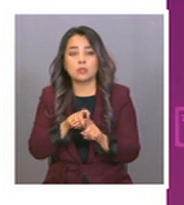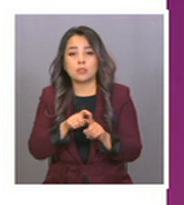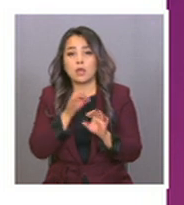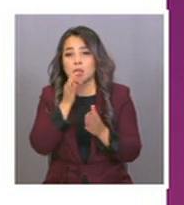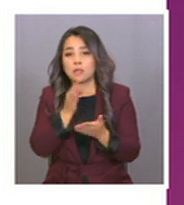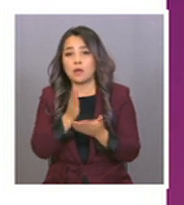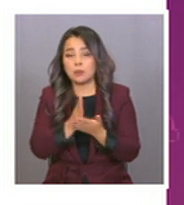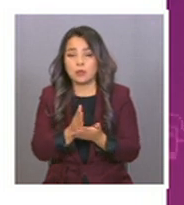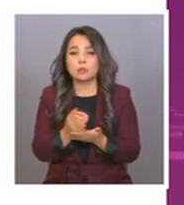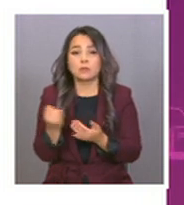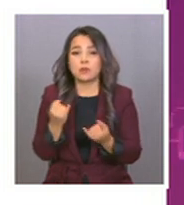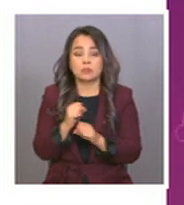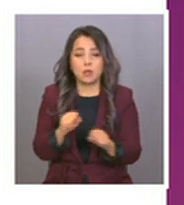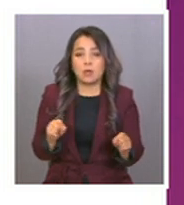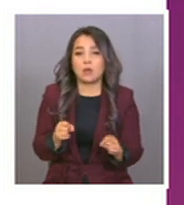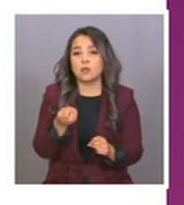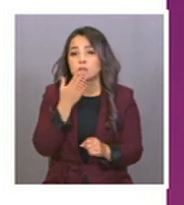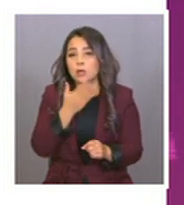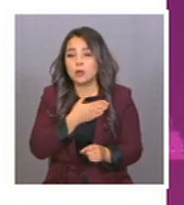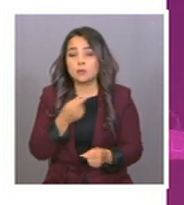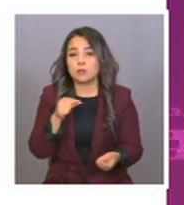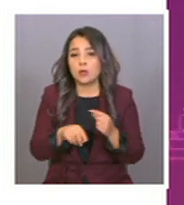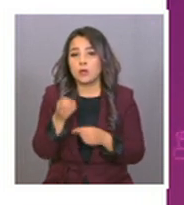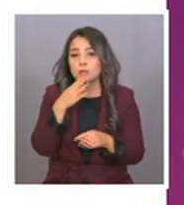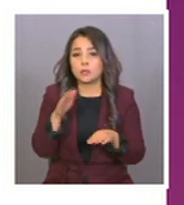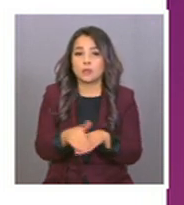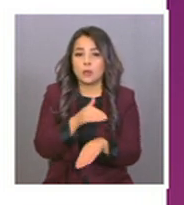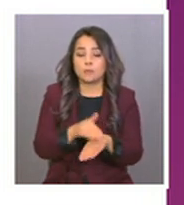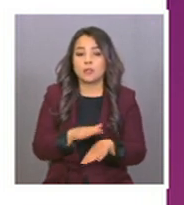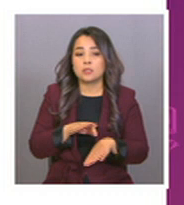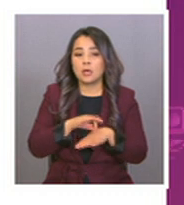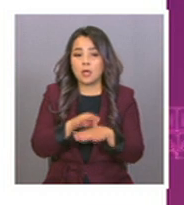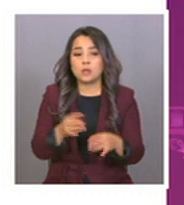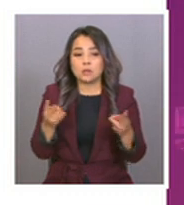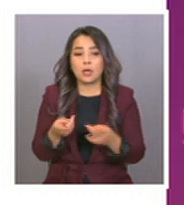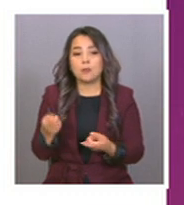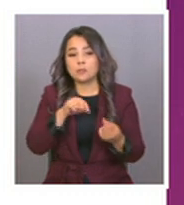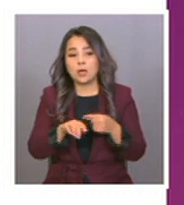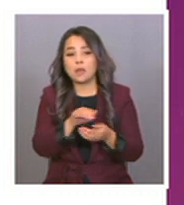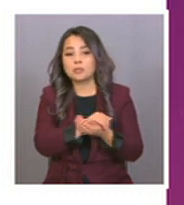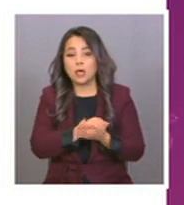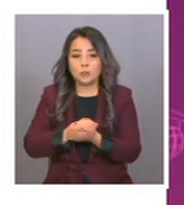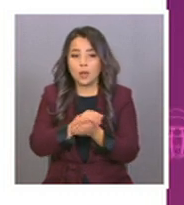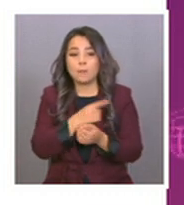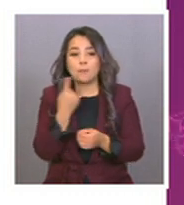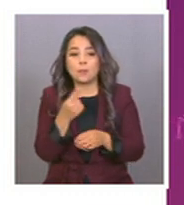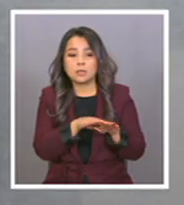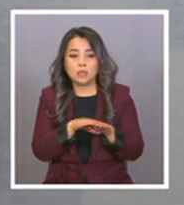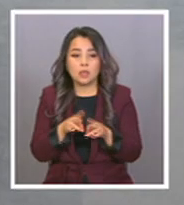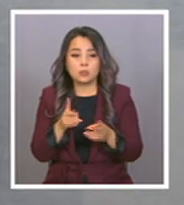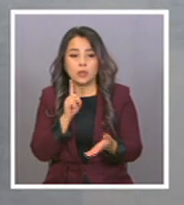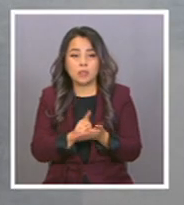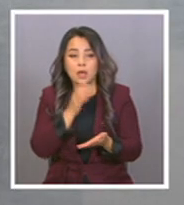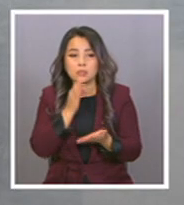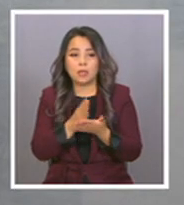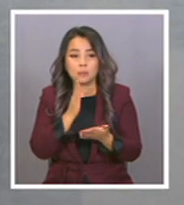бір-біріңді жақсы көріңдер, жақсы қасиеттеріңді асырыңдар, бірлікте татулықта болыңдар деген ой салады.